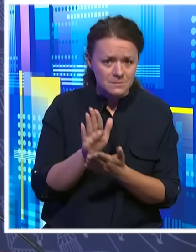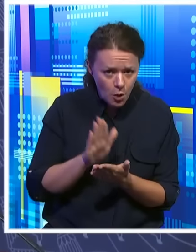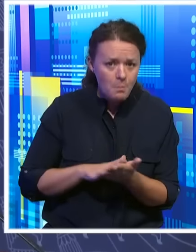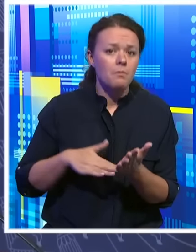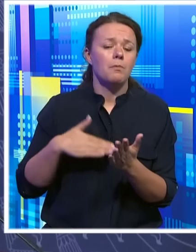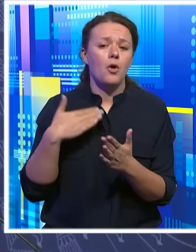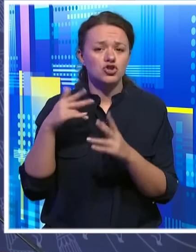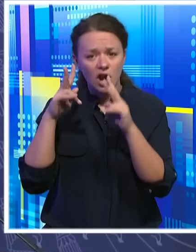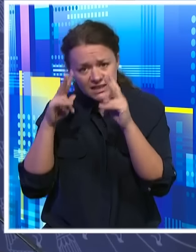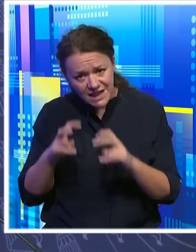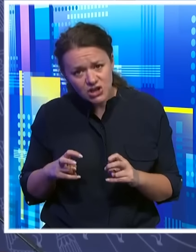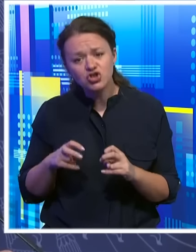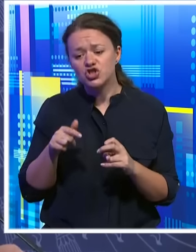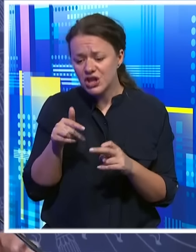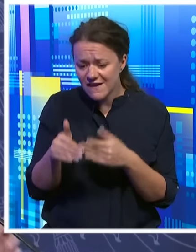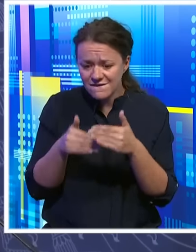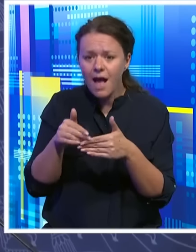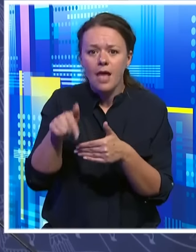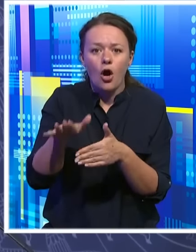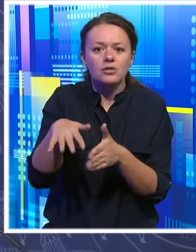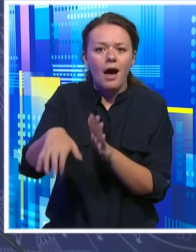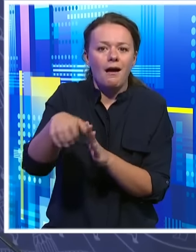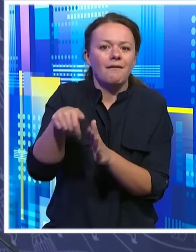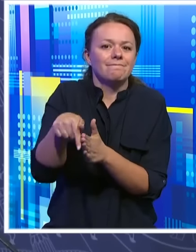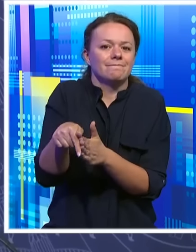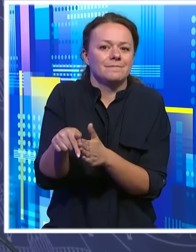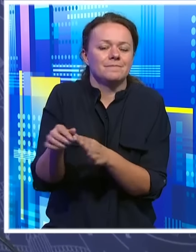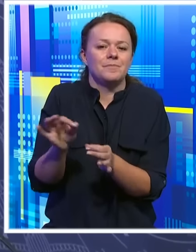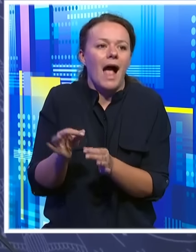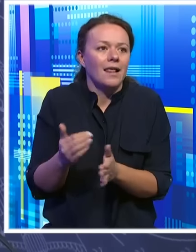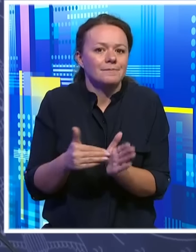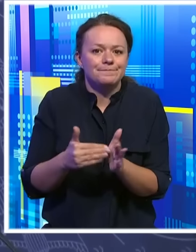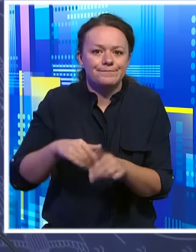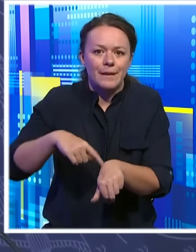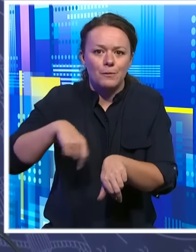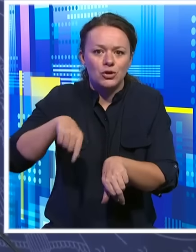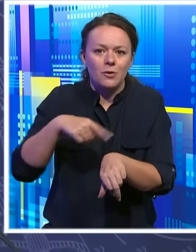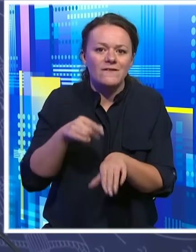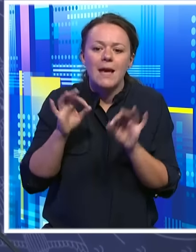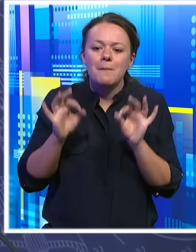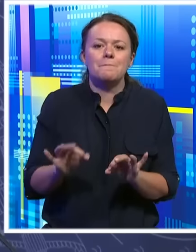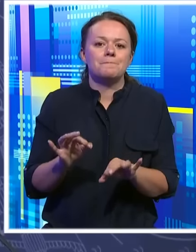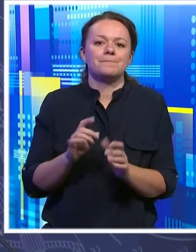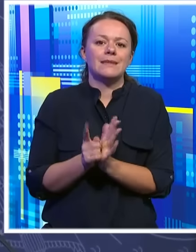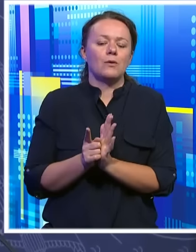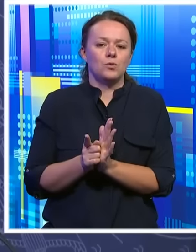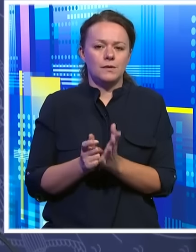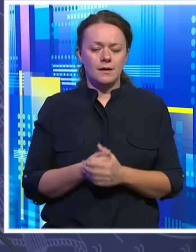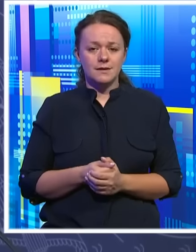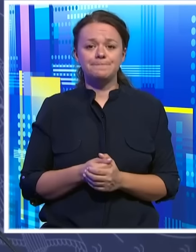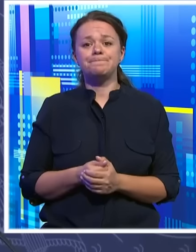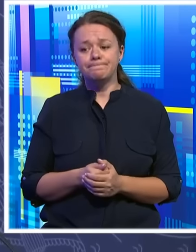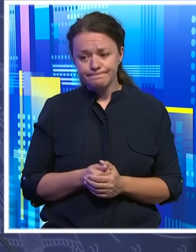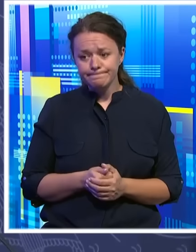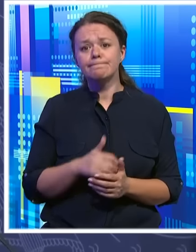samo u istraživanja, već u veoma brzu eksploataciju, već radimo na tome, ali potrebno je vreme i određeni trenutak. Dakle, mnogo, mnogo problema